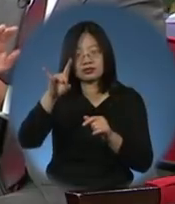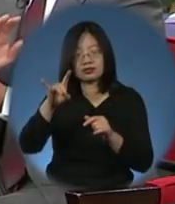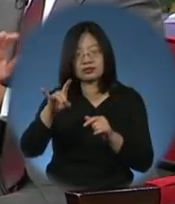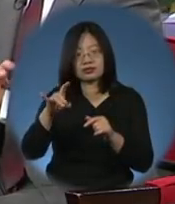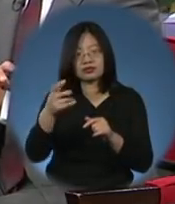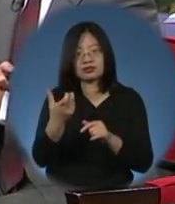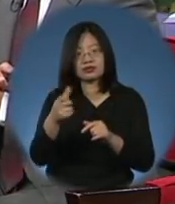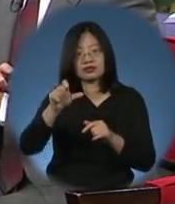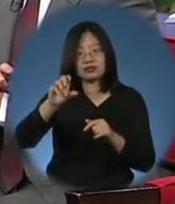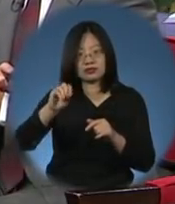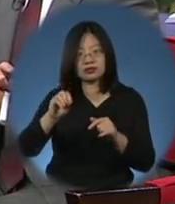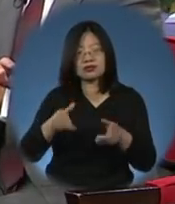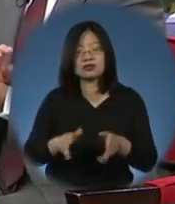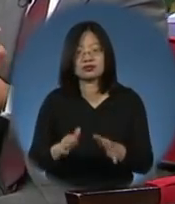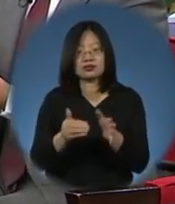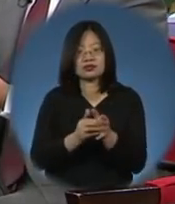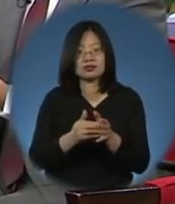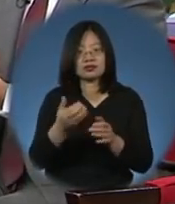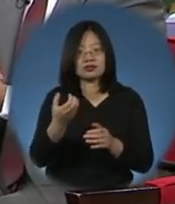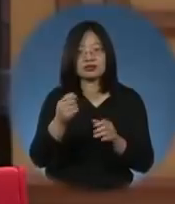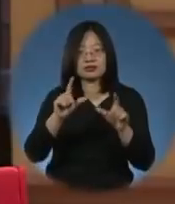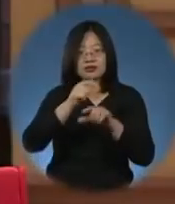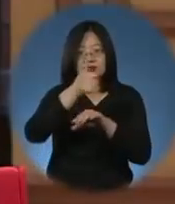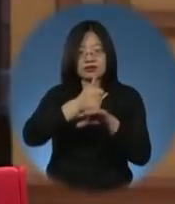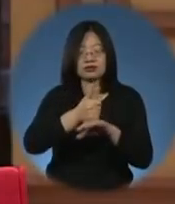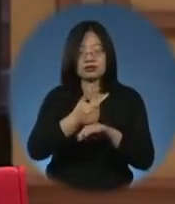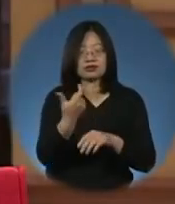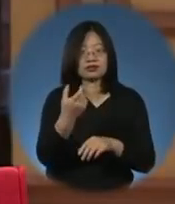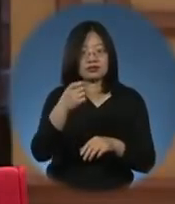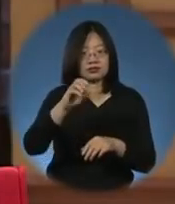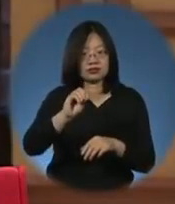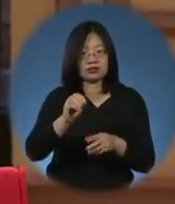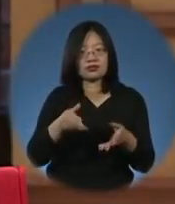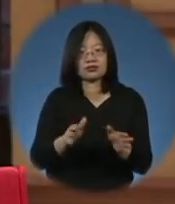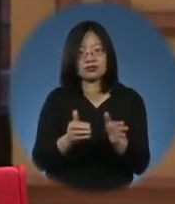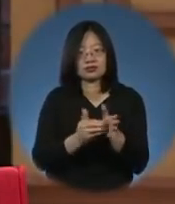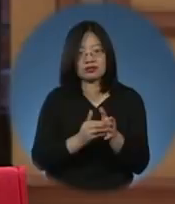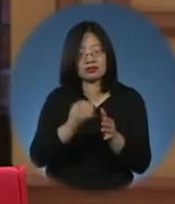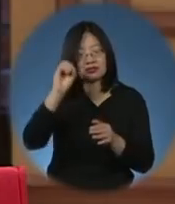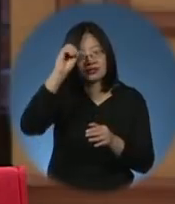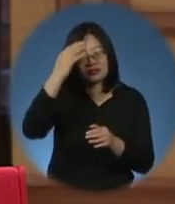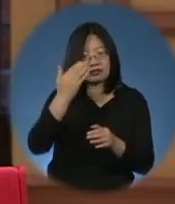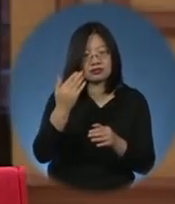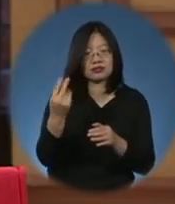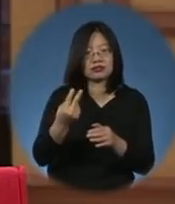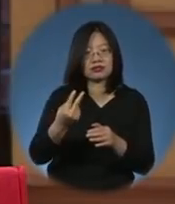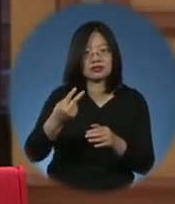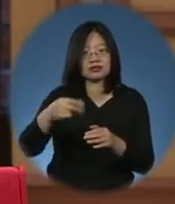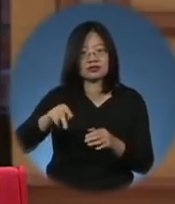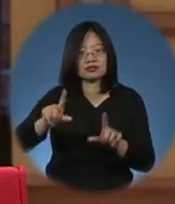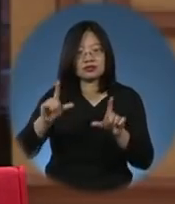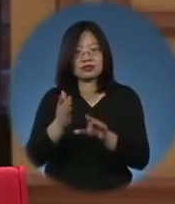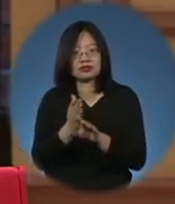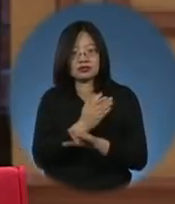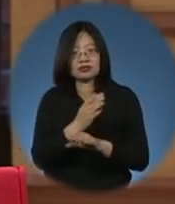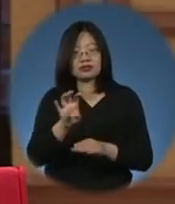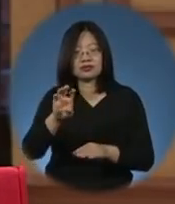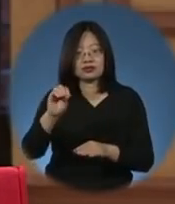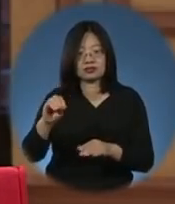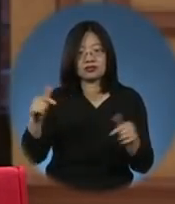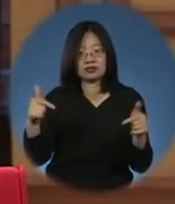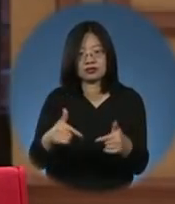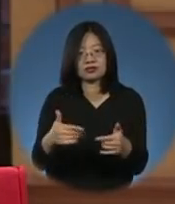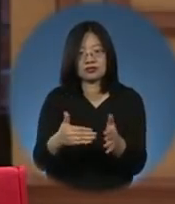초반생들은 75만 명이 태어났고요. 90년대 말이 60만 명대가 태어났고 갑자기 2002년에서부터 40만 명대로